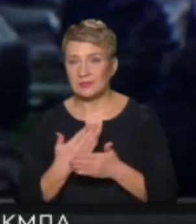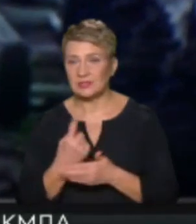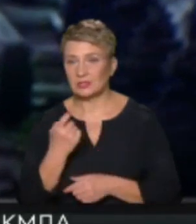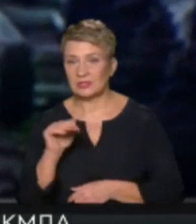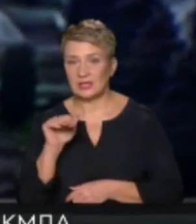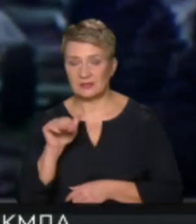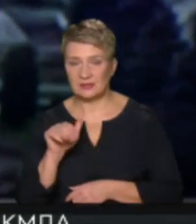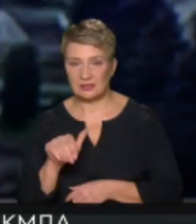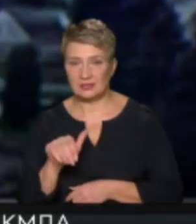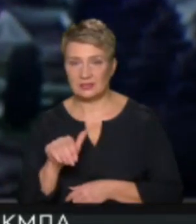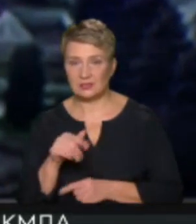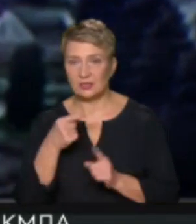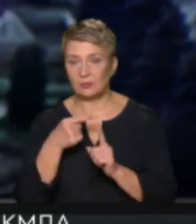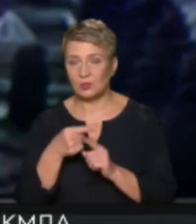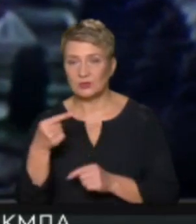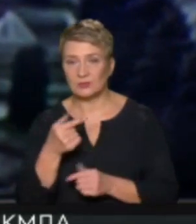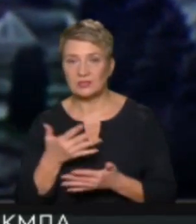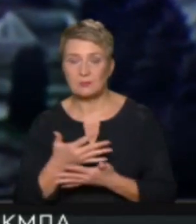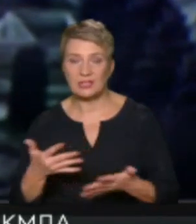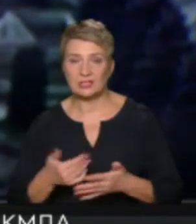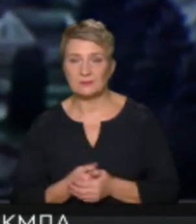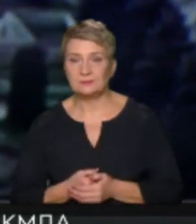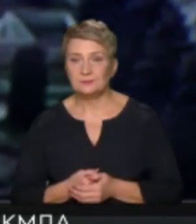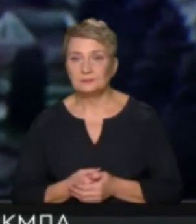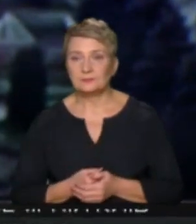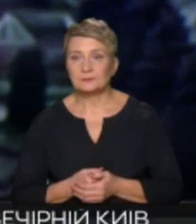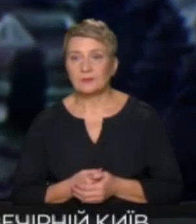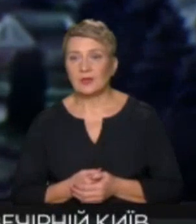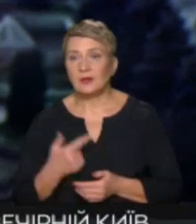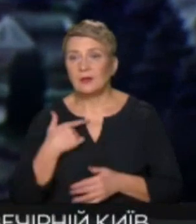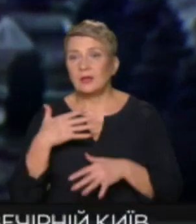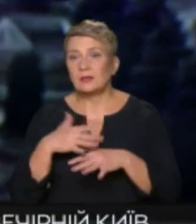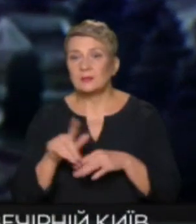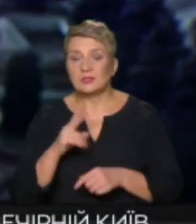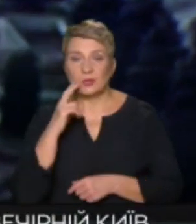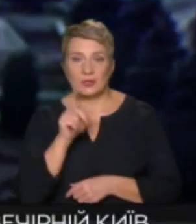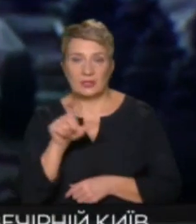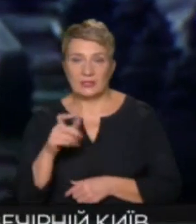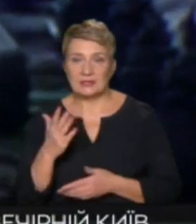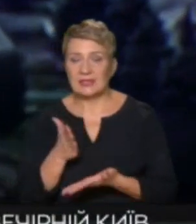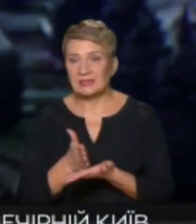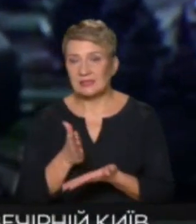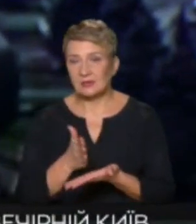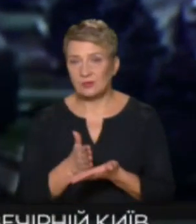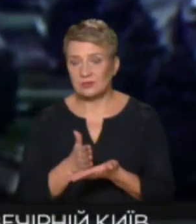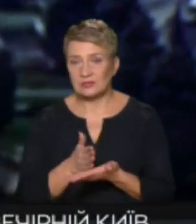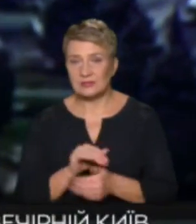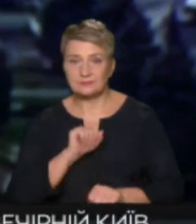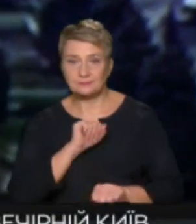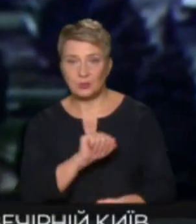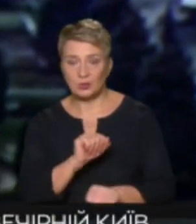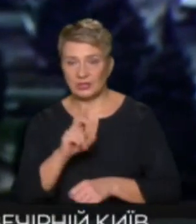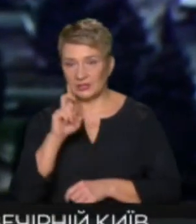тисяч, да, вже плюс-мінус більше навіть, ми розуміємо, що киян знаходяться в лавах ЗСУ «Оборонять